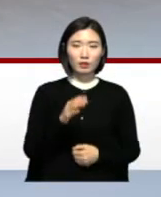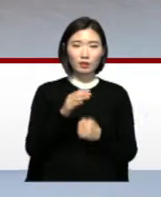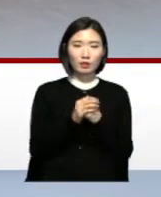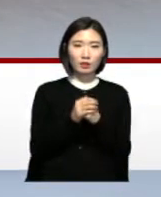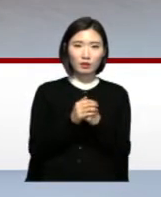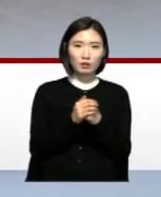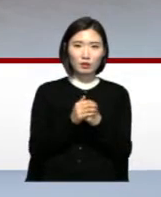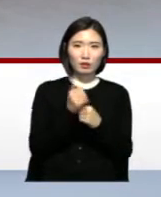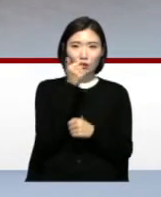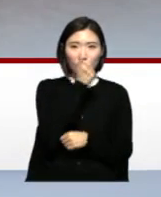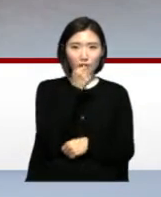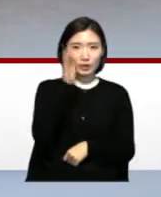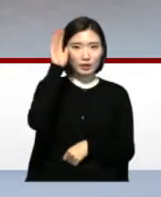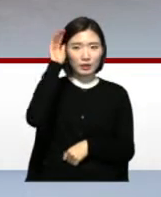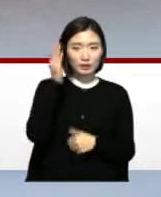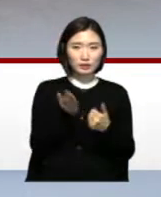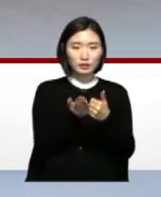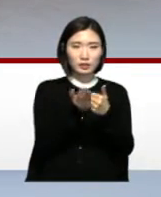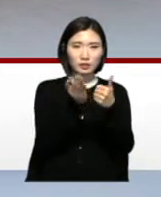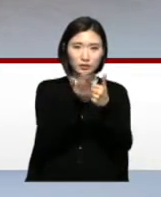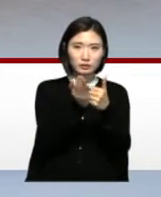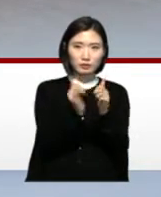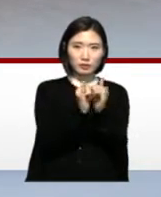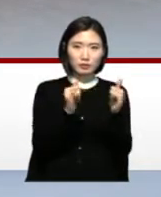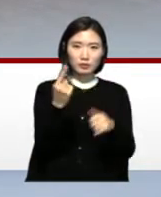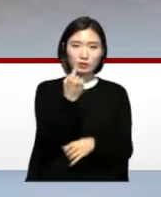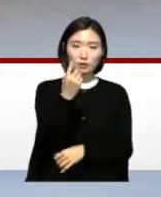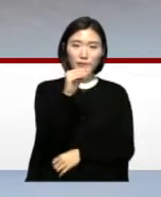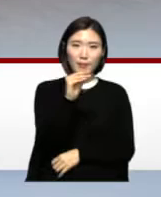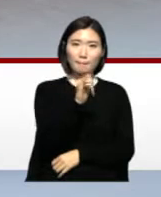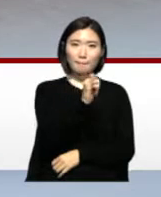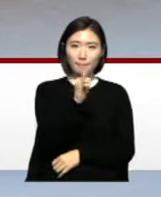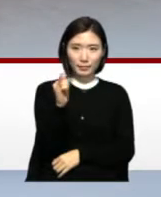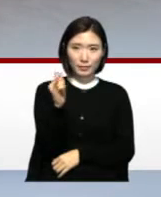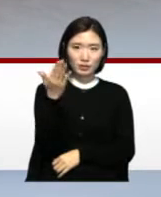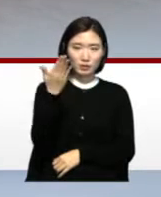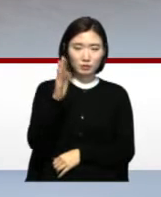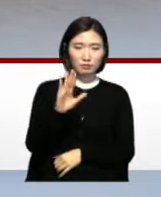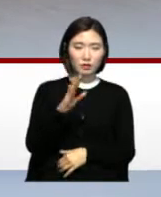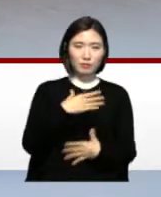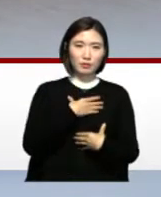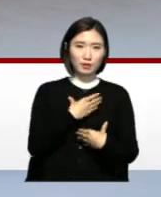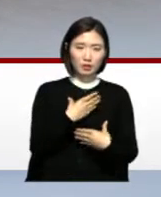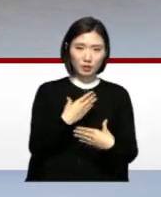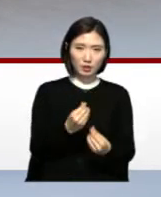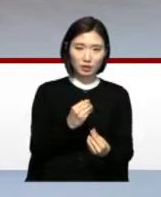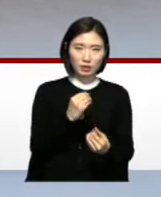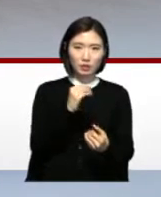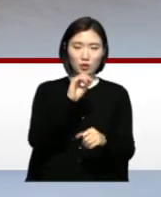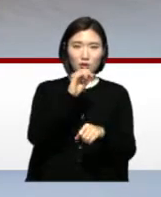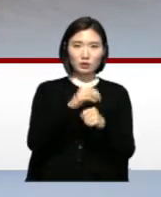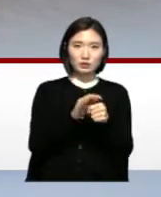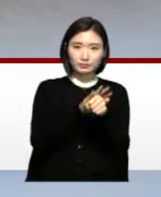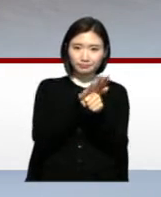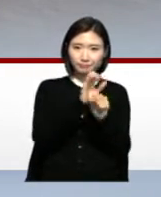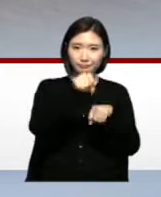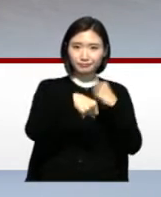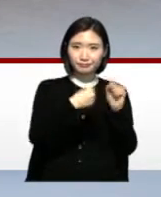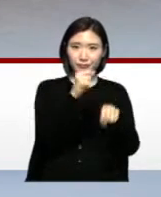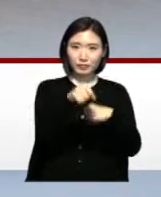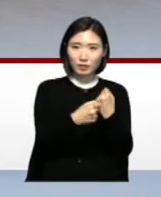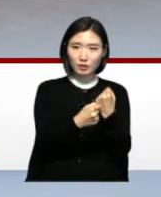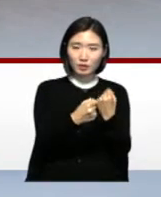강아지나 고양이 등을 키우는 반려인구가 천만 명에 달합니다. 하지만 마음 놓고 반려견과 뛰어놀 곳은 그리